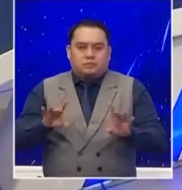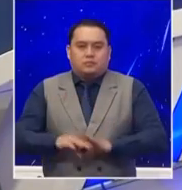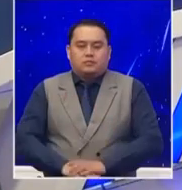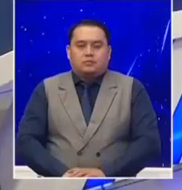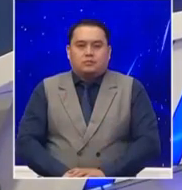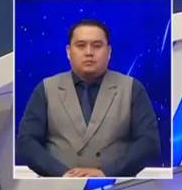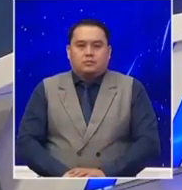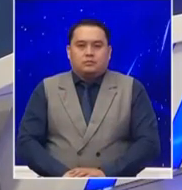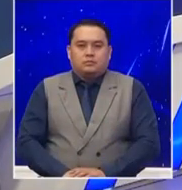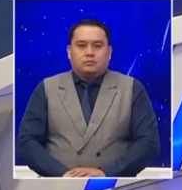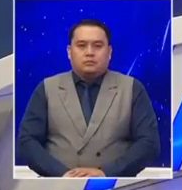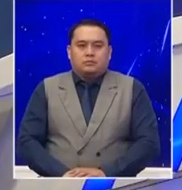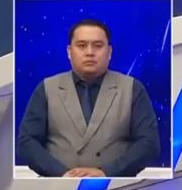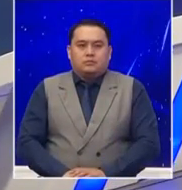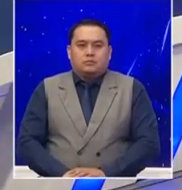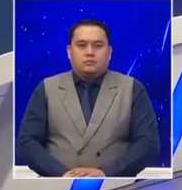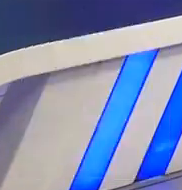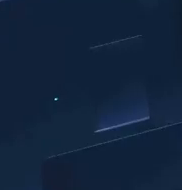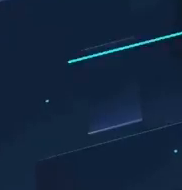выпуска коротко о главном.